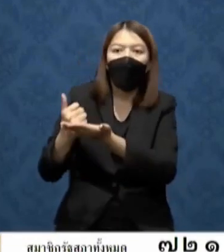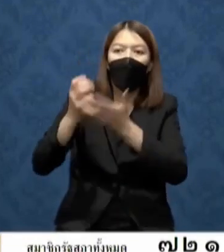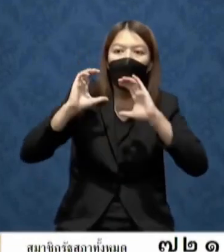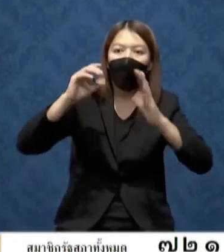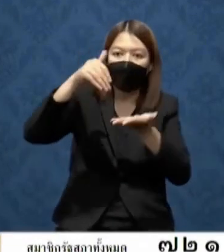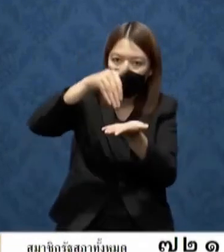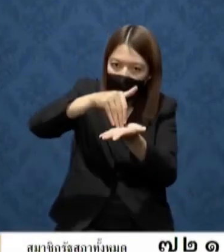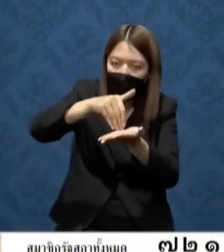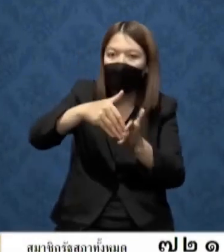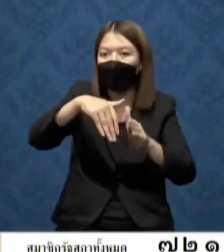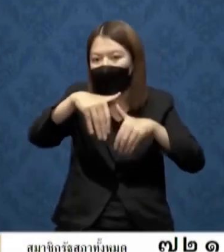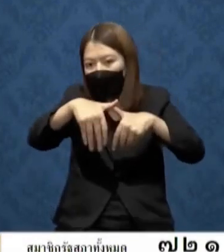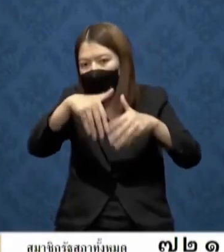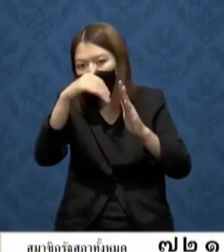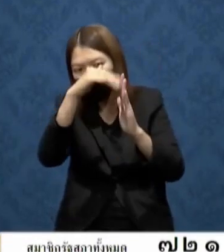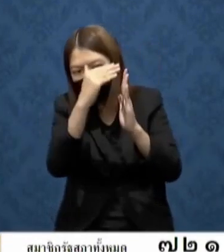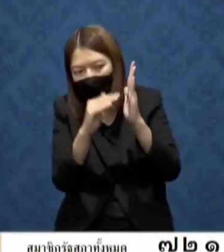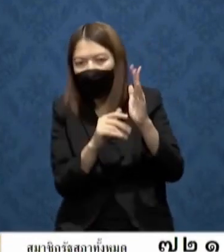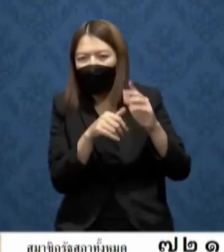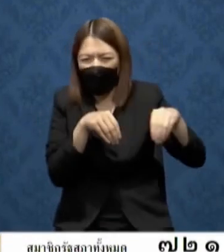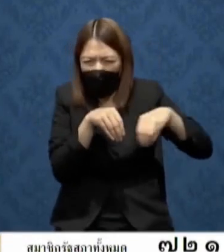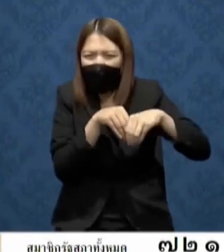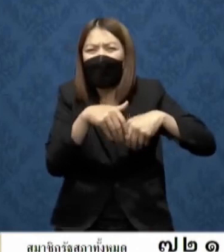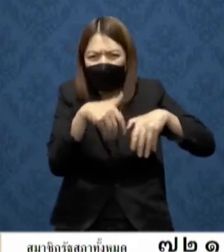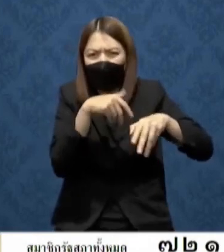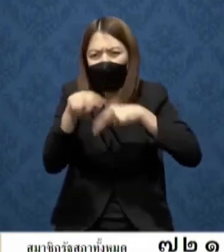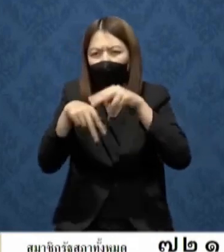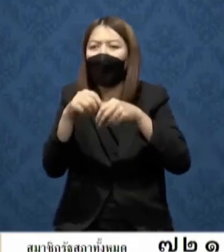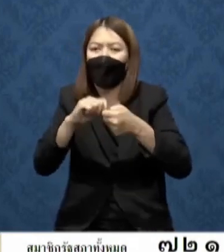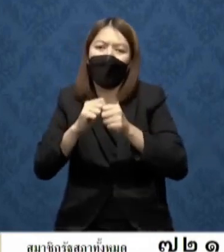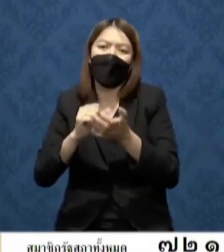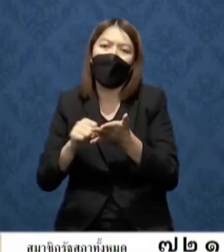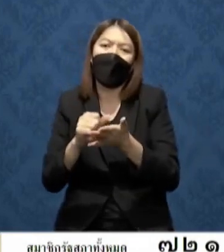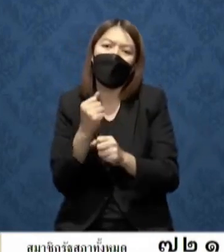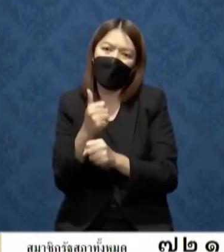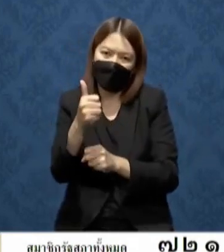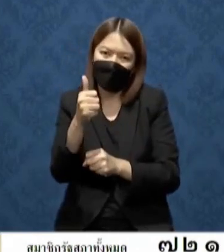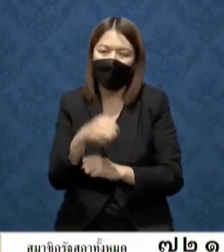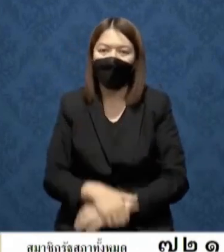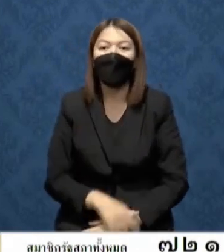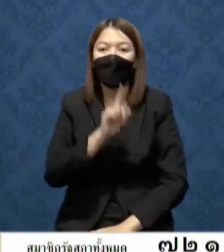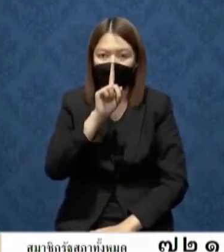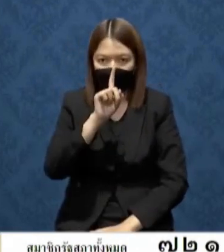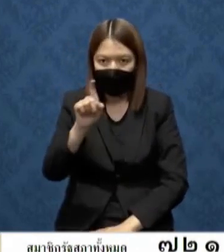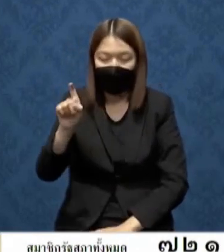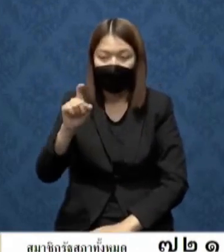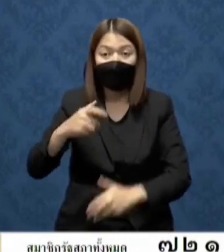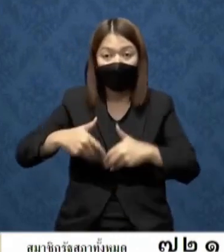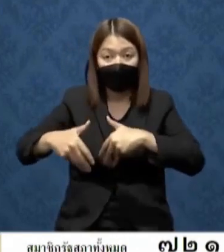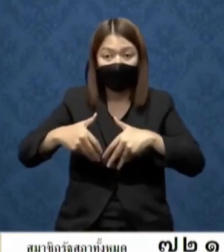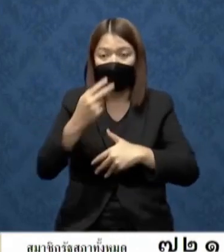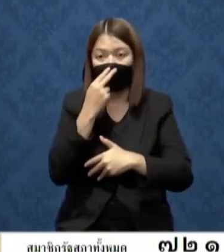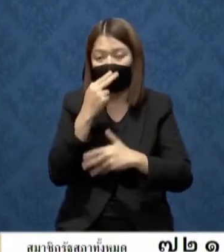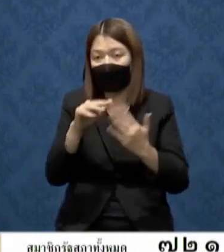ส่วกลางหรืออย่ให้ทองถินที่เป็คนที่,'ก๊ชิกัประชาชนมิบ์ Lolitaนปัหาอัี้คคำถามที่ประชาชนทฟ